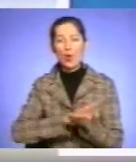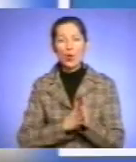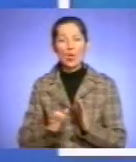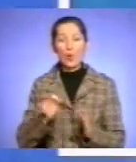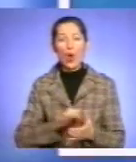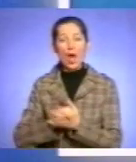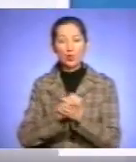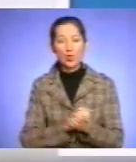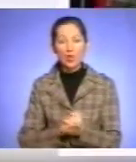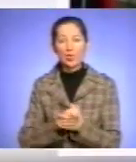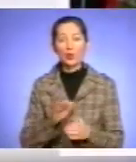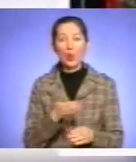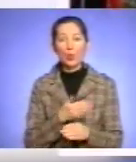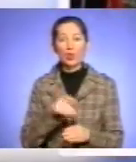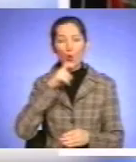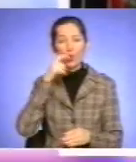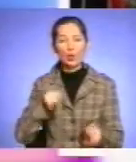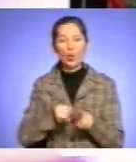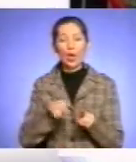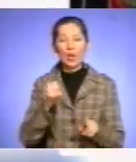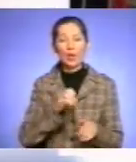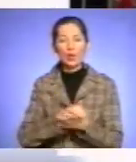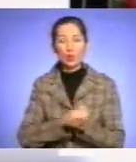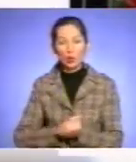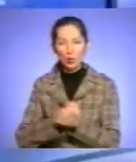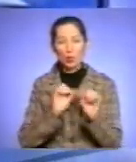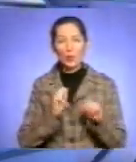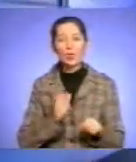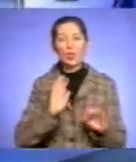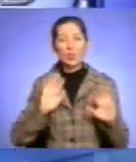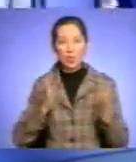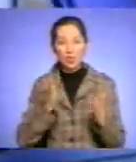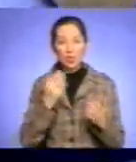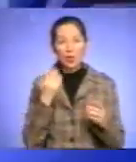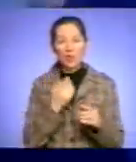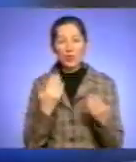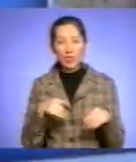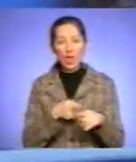між Україною та Євросоюзом – може статися вже цього року.